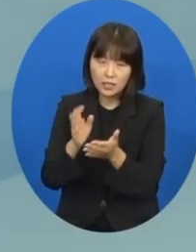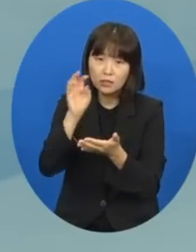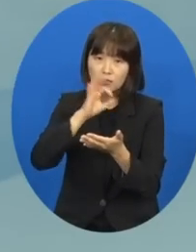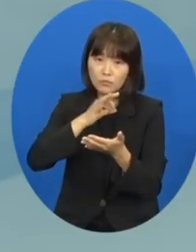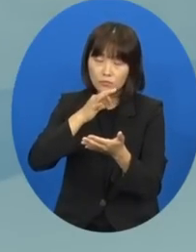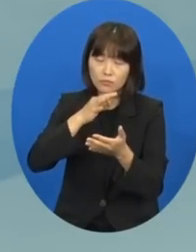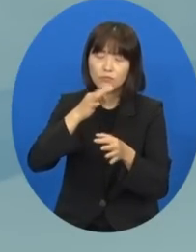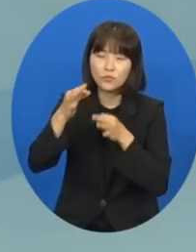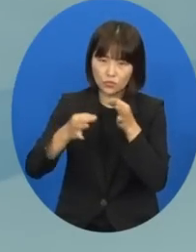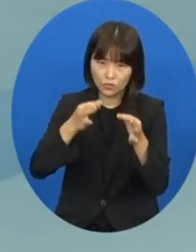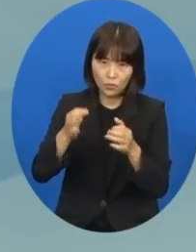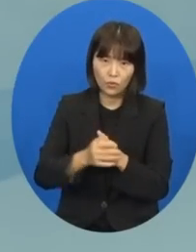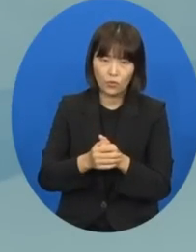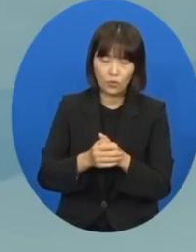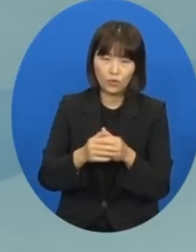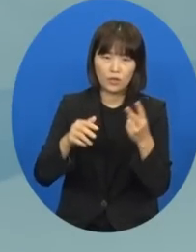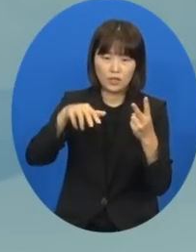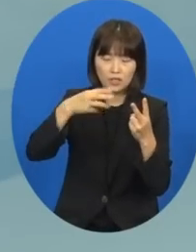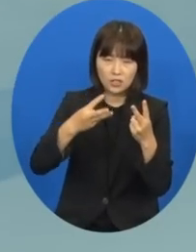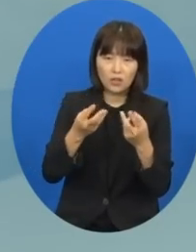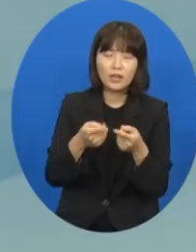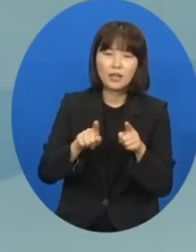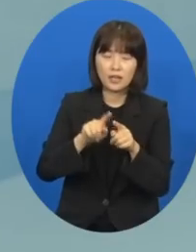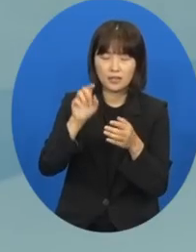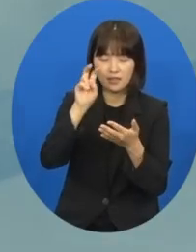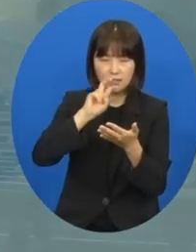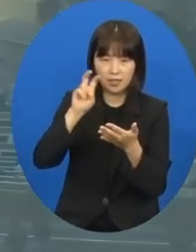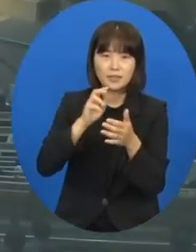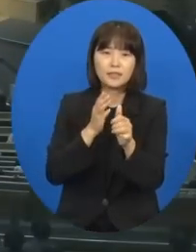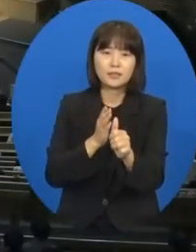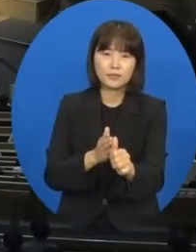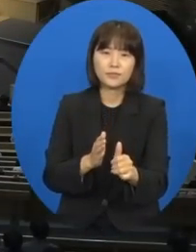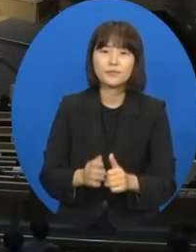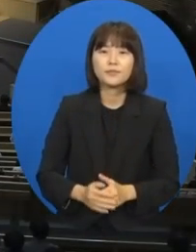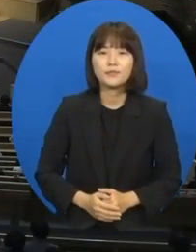우리 여기서 믿음으로 고백하시면서 우리 함께 찬양하겠습니다.